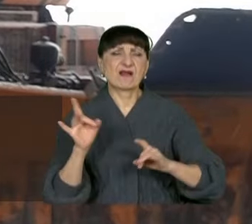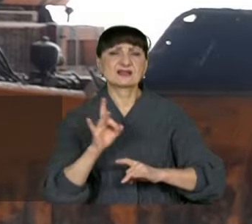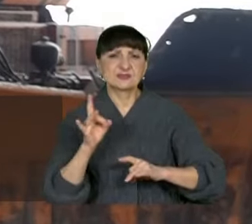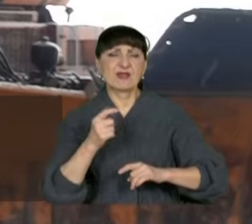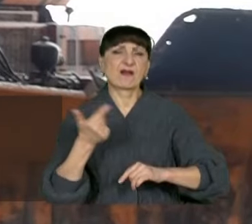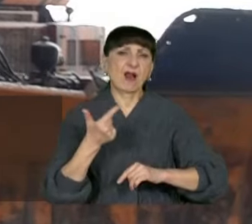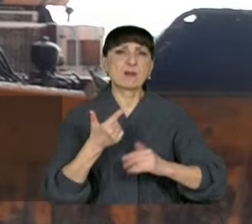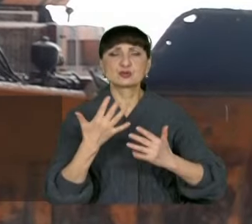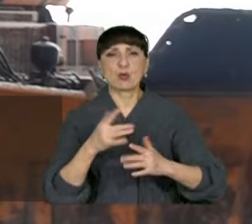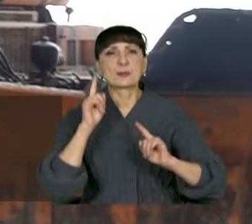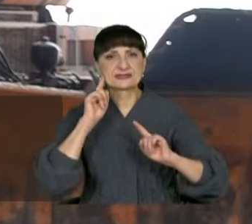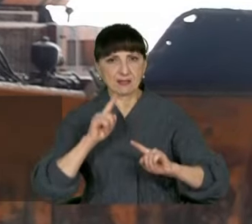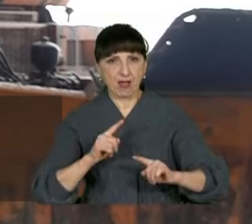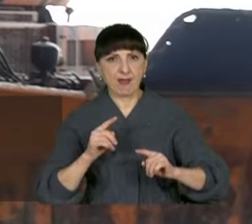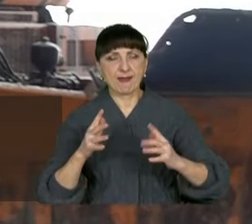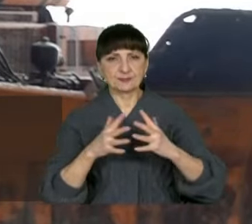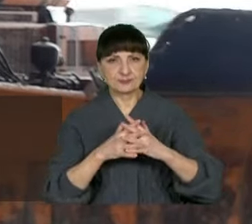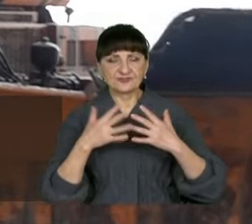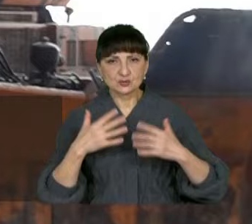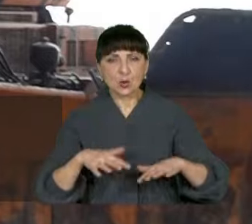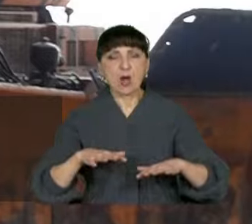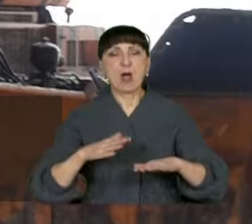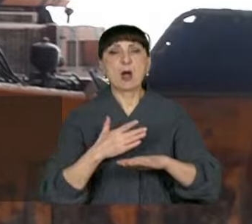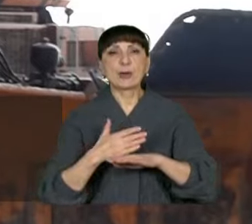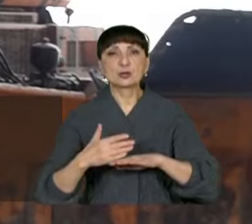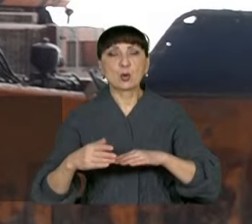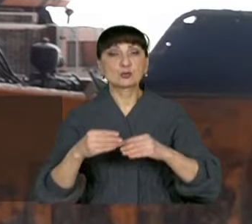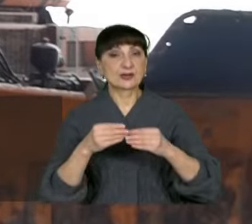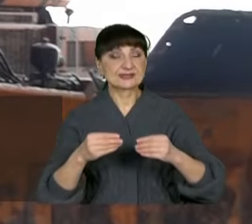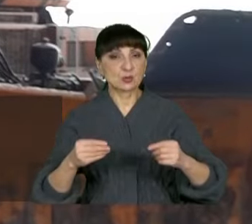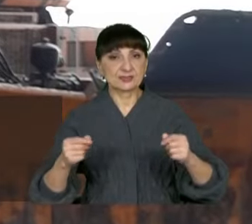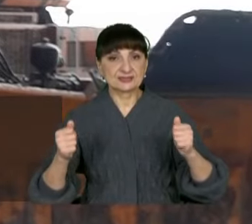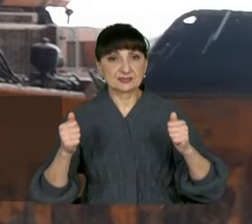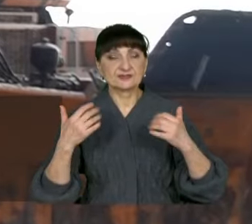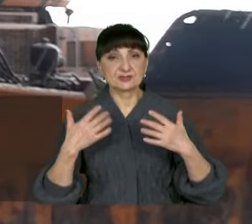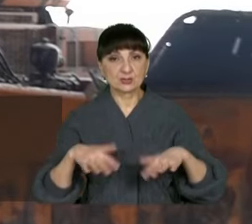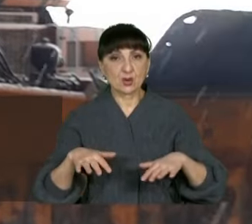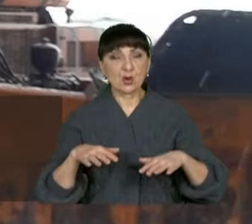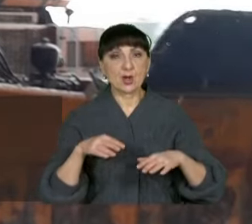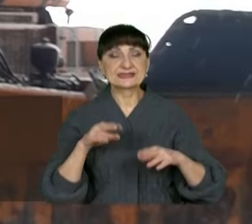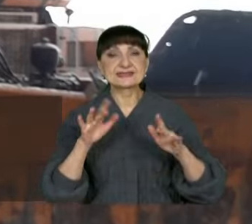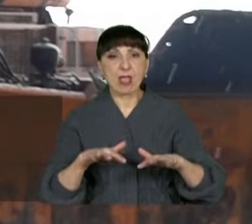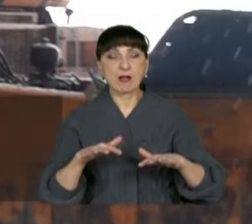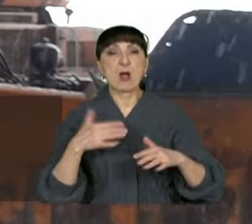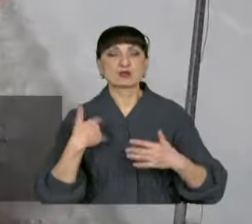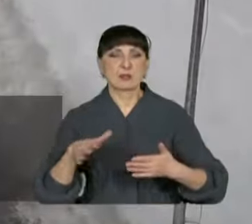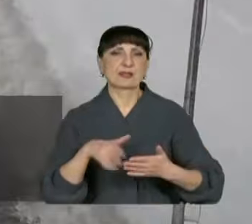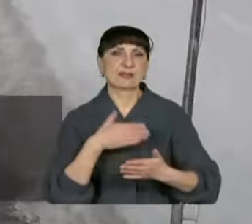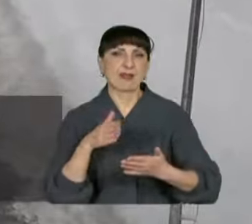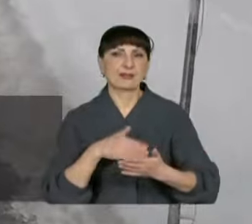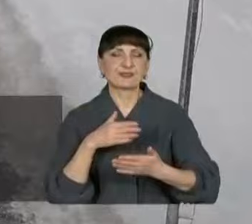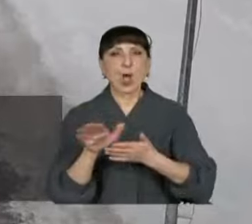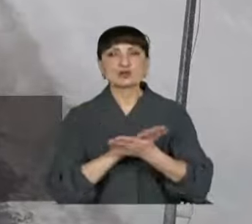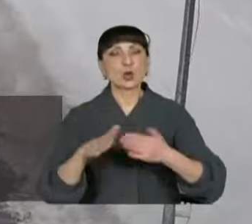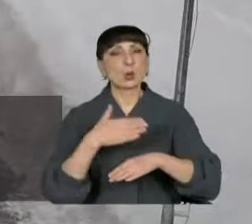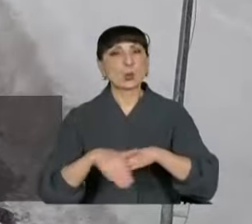сколько грамм сыпать. После этого, как она растопится, мы идем на подметание. Очищать